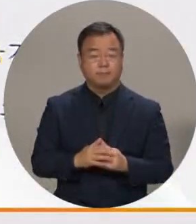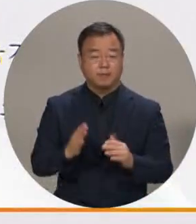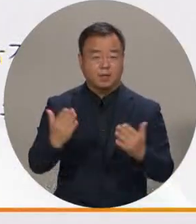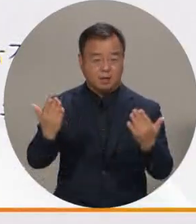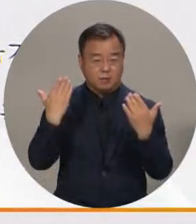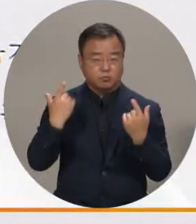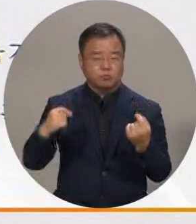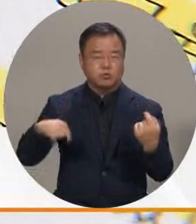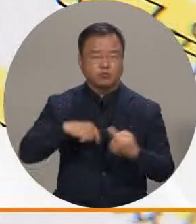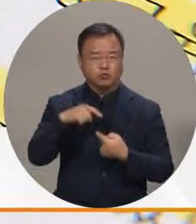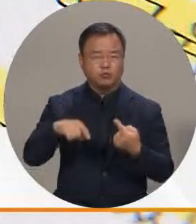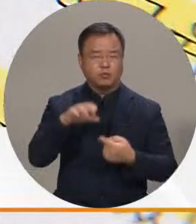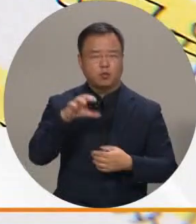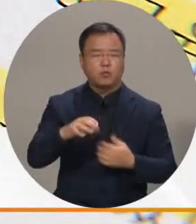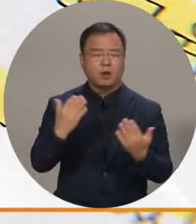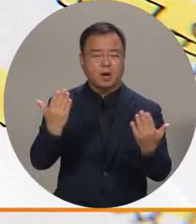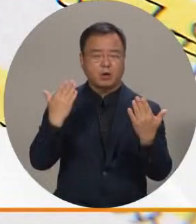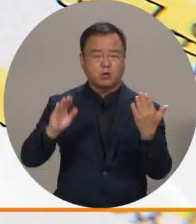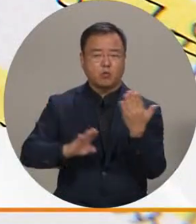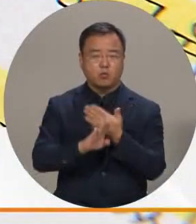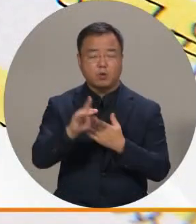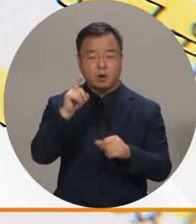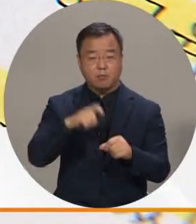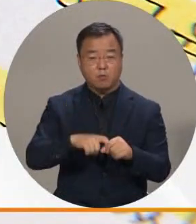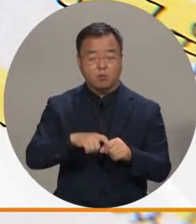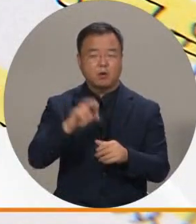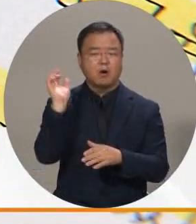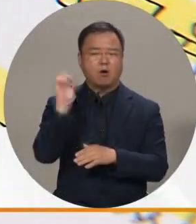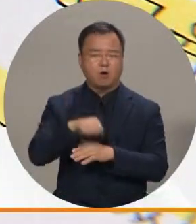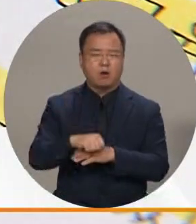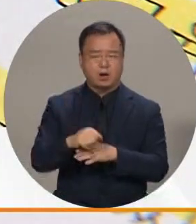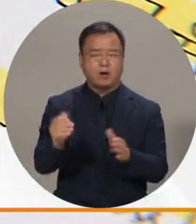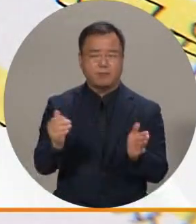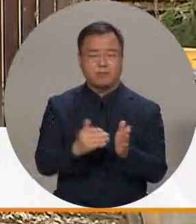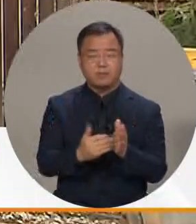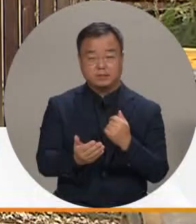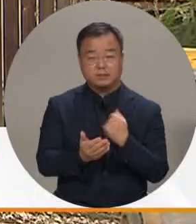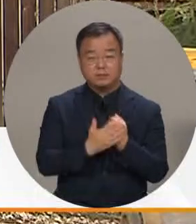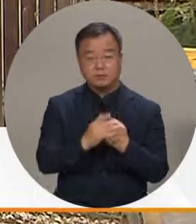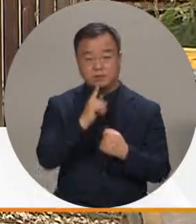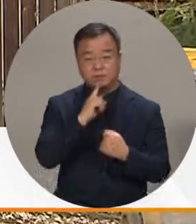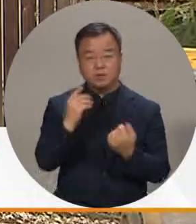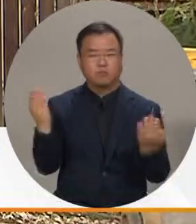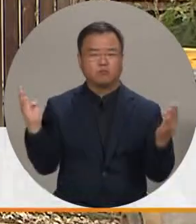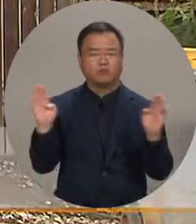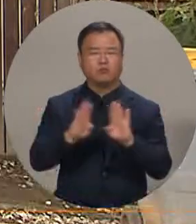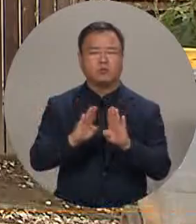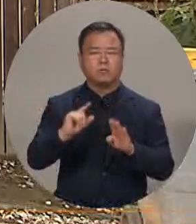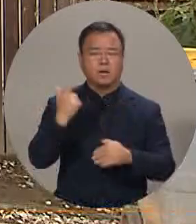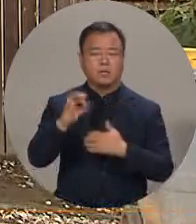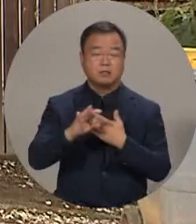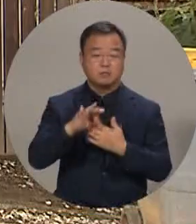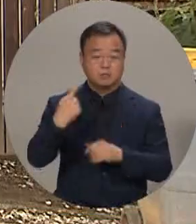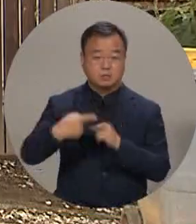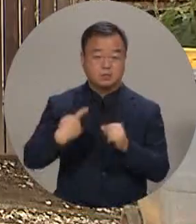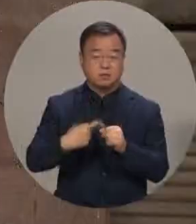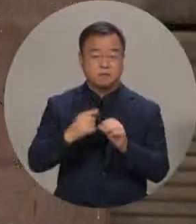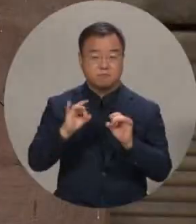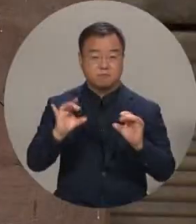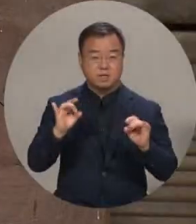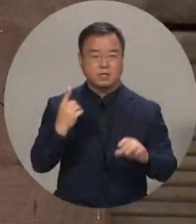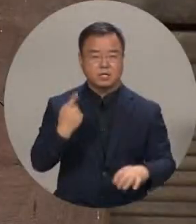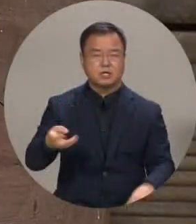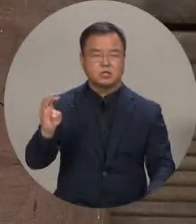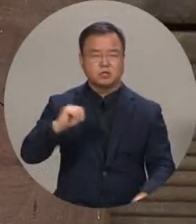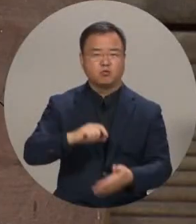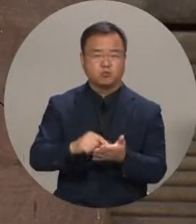운영하는 기관을 학교 이외의 용도로 허가 받았다는 이유에서입니다 문을 닿지 않으면 매년 1억원 상당의 이행 강제금을